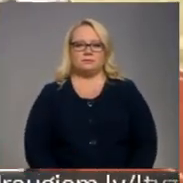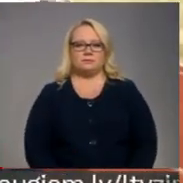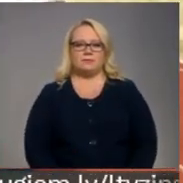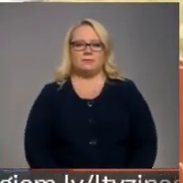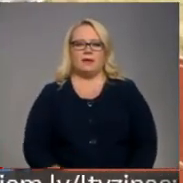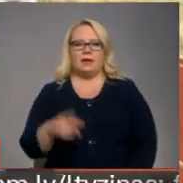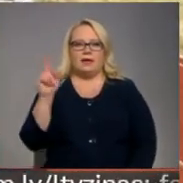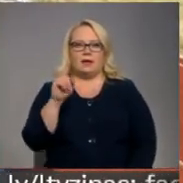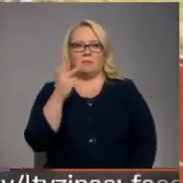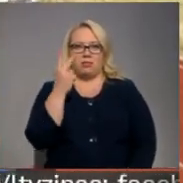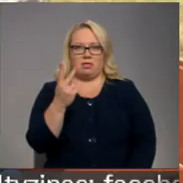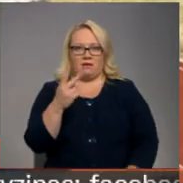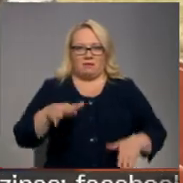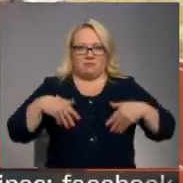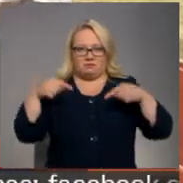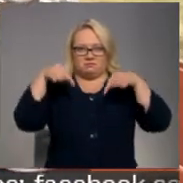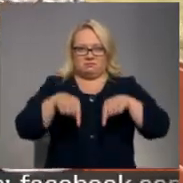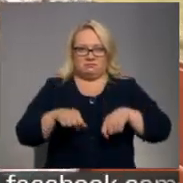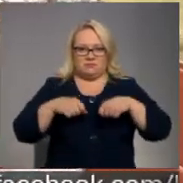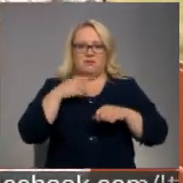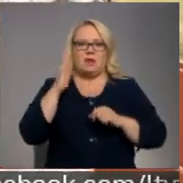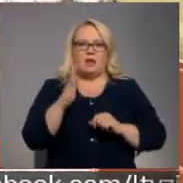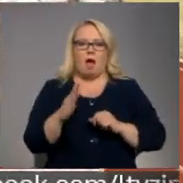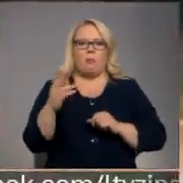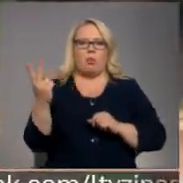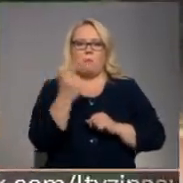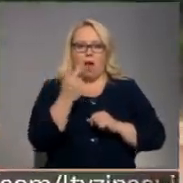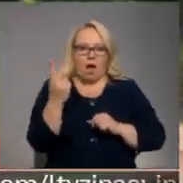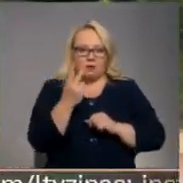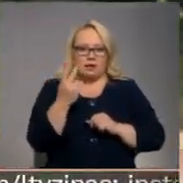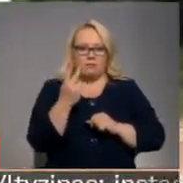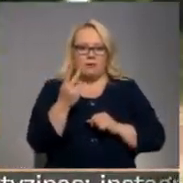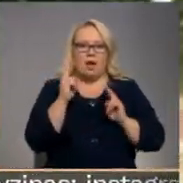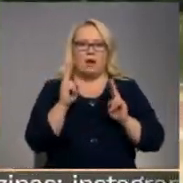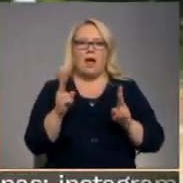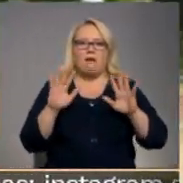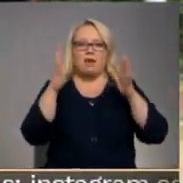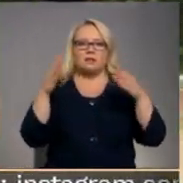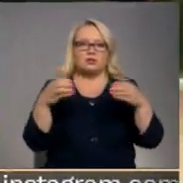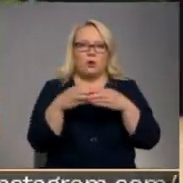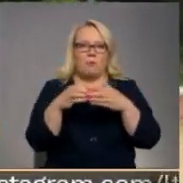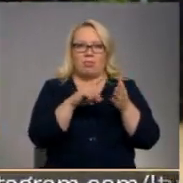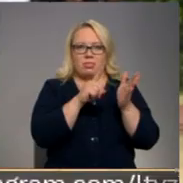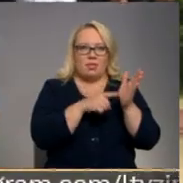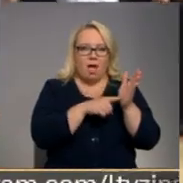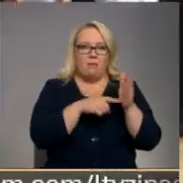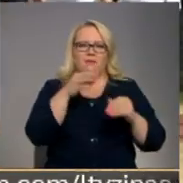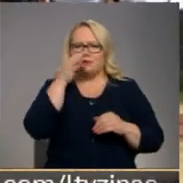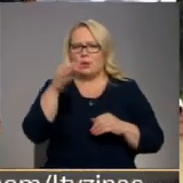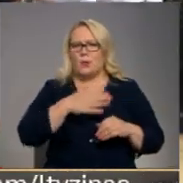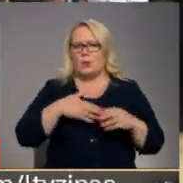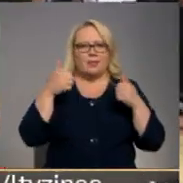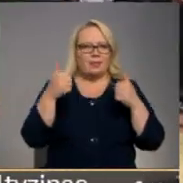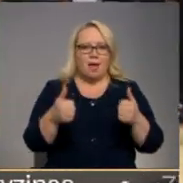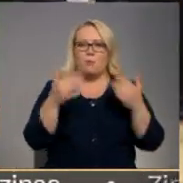Tā tad ir pa diviem jāiekāp iekšā? Pārim jābūt ir pārim. Nu, kā tad ir veicies komandām līdz šim? Ļoti labi.